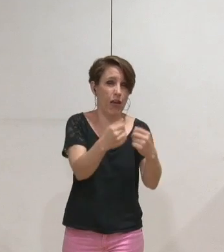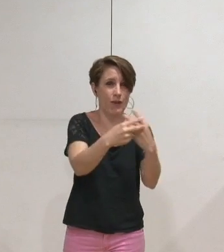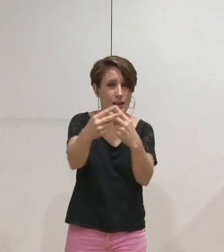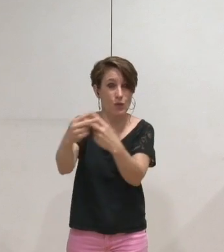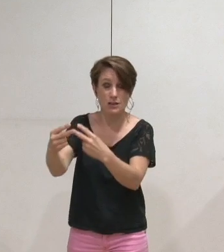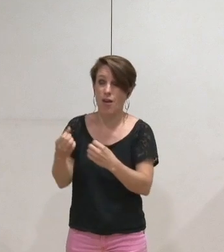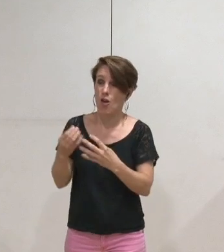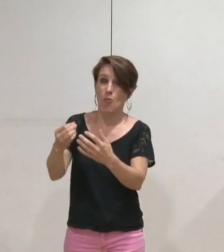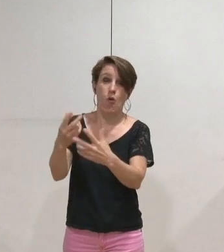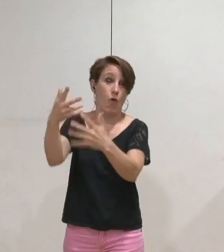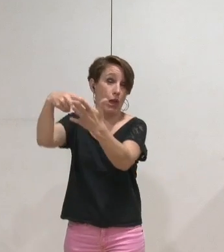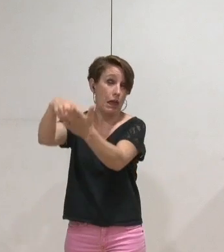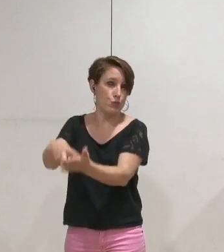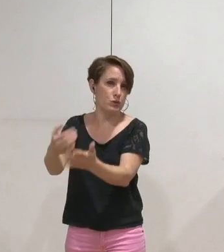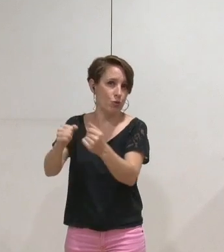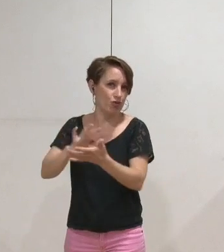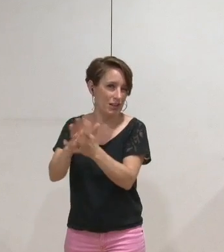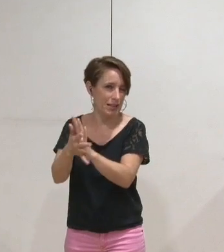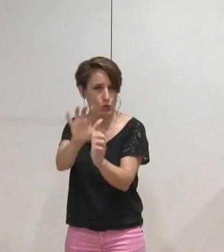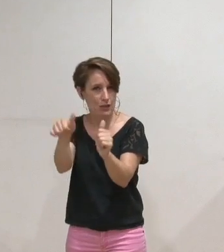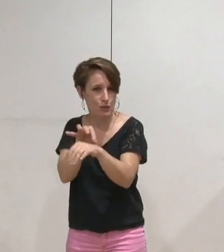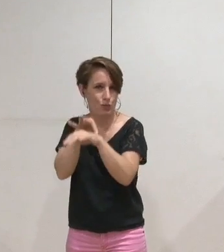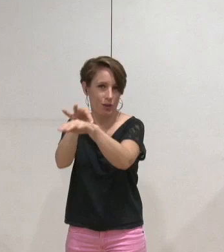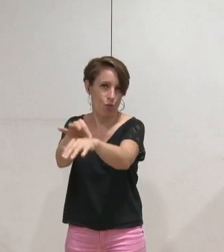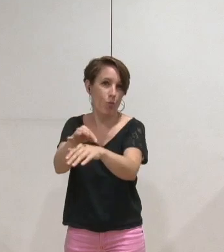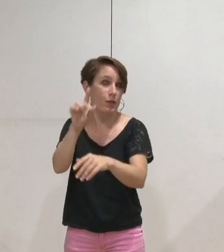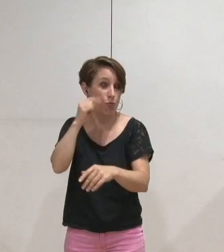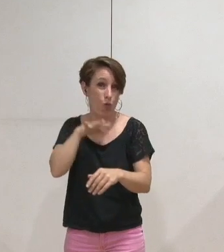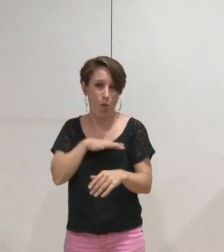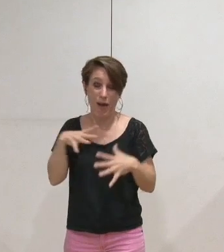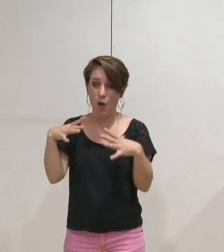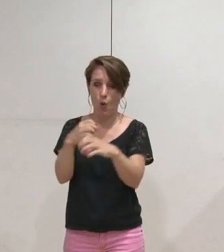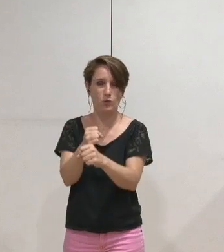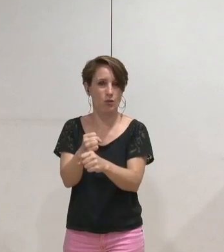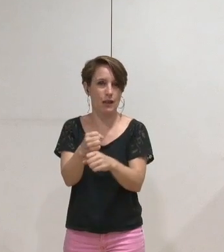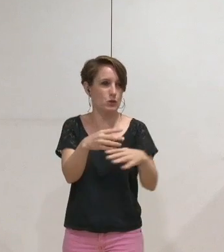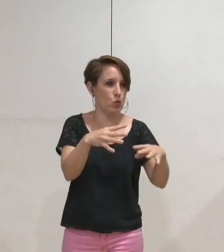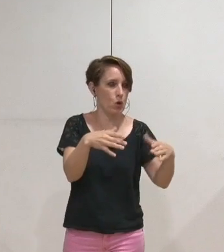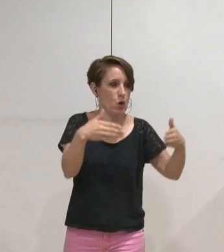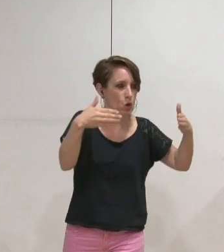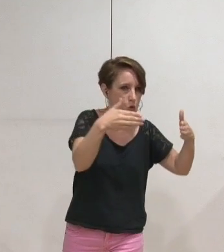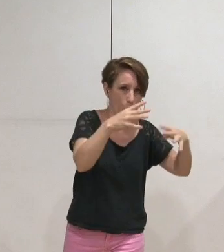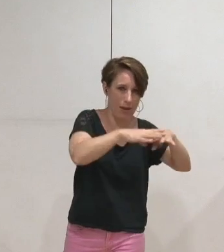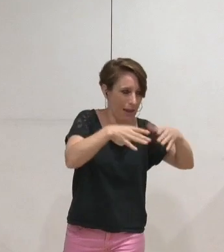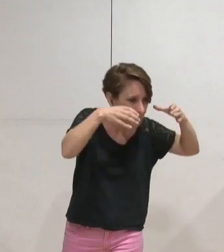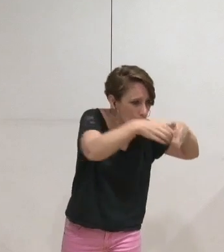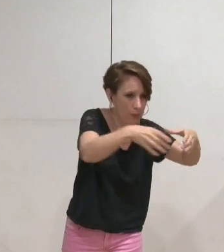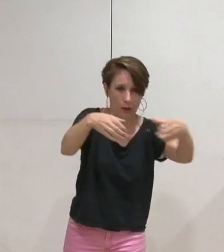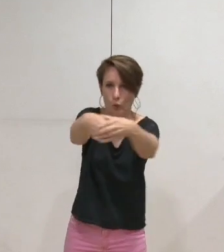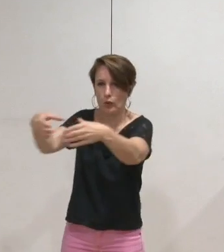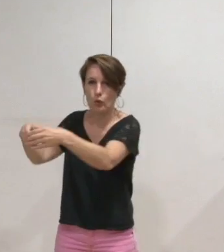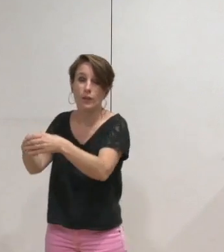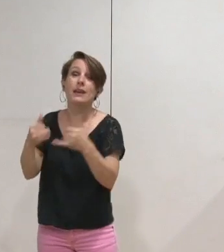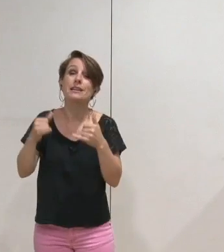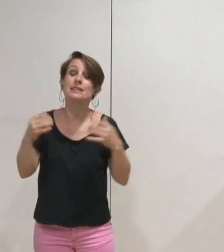accompagne les demandeurs d'asile à la fois par cette concentration en l'occurrence pour les huit départements de ronalpe sur Lyon et